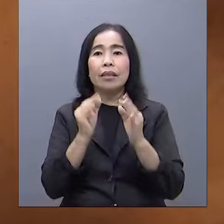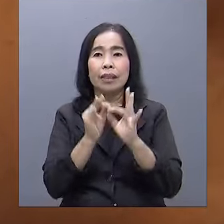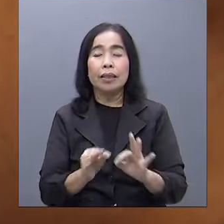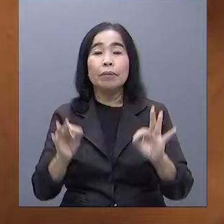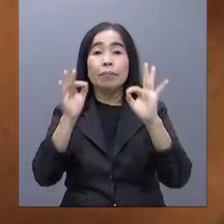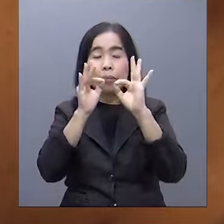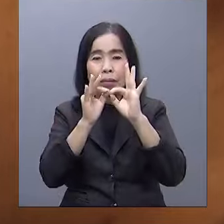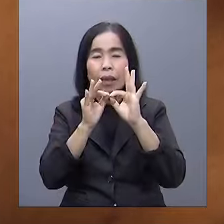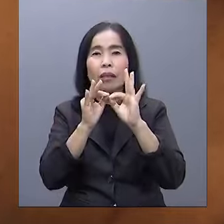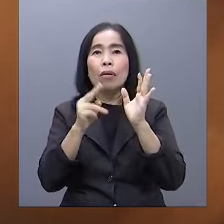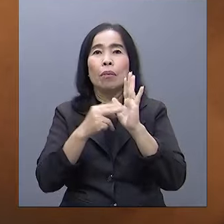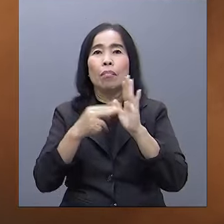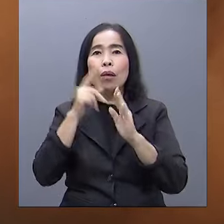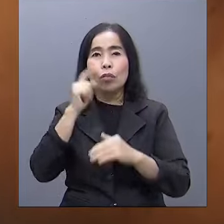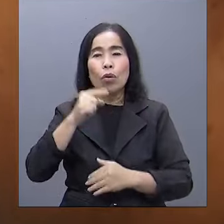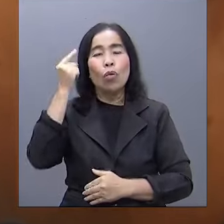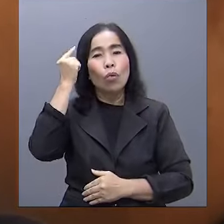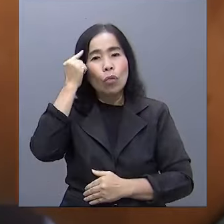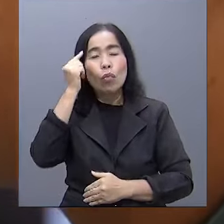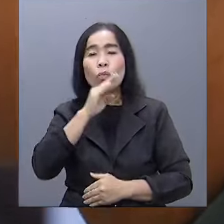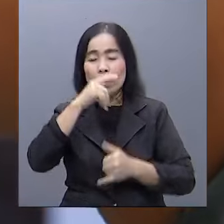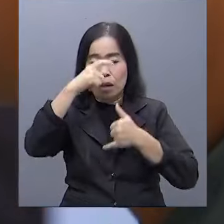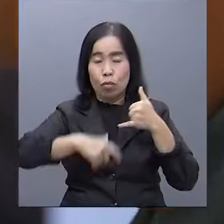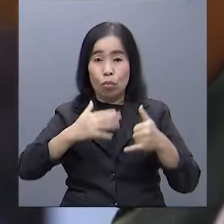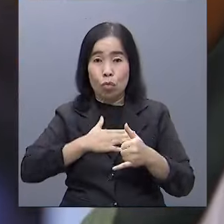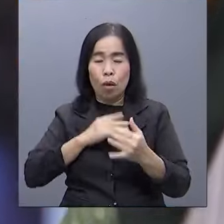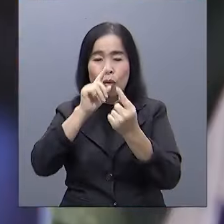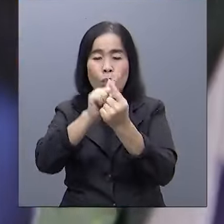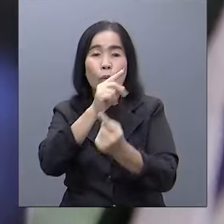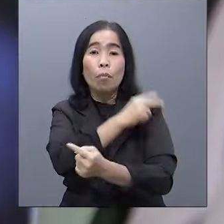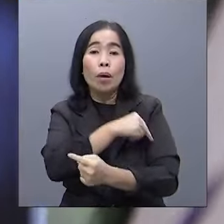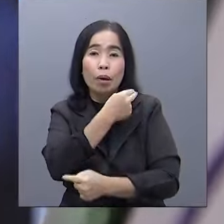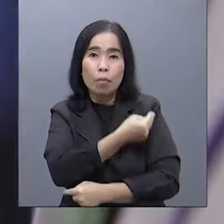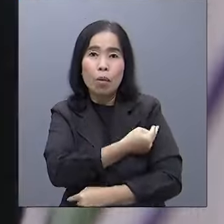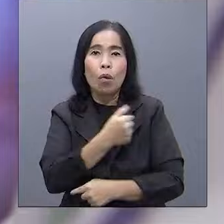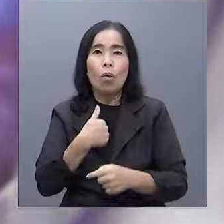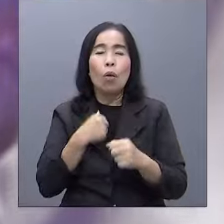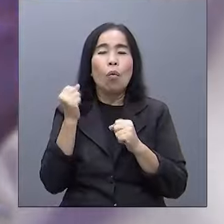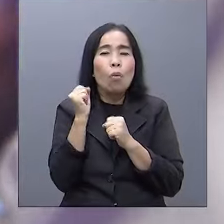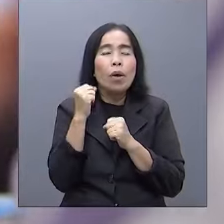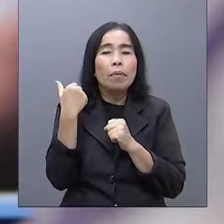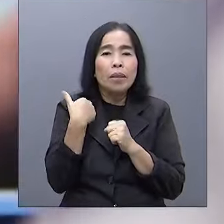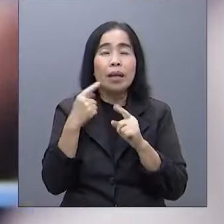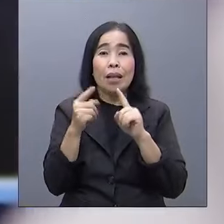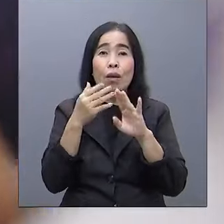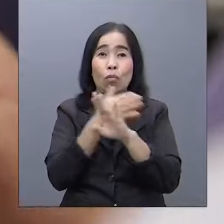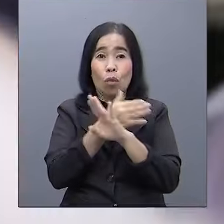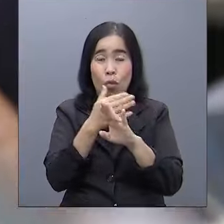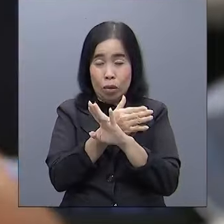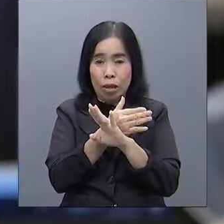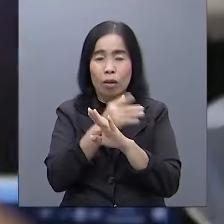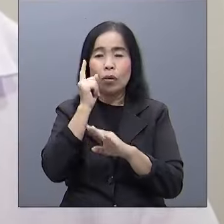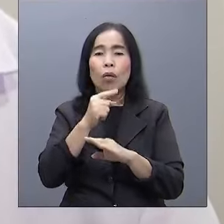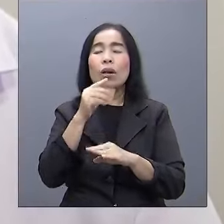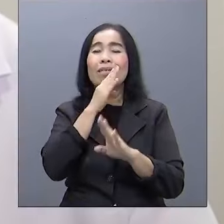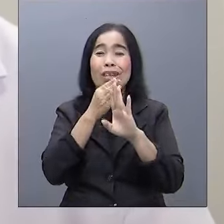ากลัวหรือสิ่งที่หมอกลัวมากที่สุดเวลาที่คนไข้มาด้วยวุ้นตาเสื่อมเรากลัวว่ามีรูที่จอตาครับเพราะว่าถ้าเจอแค่รูเนี่ยเราป้องกัน